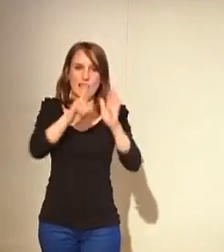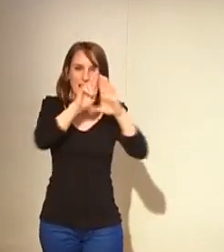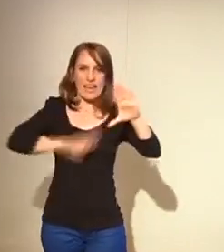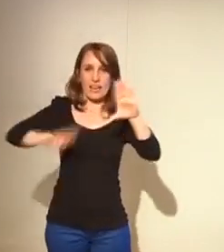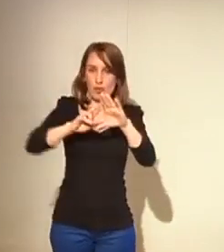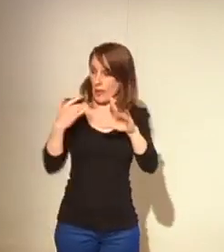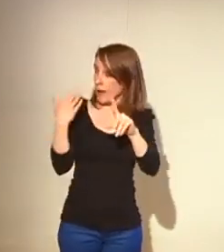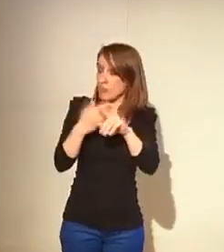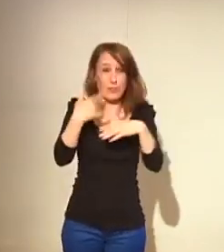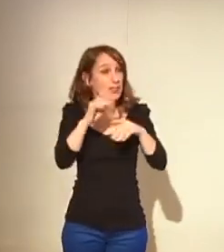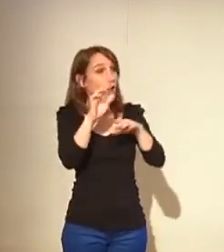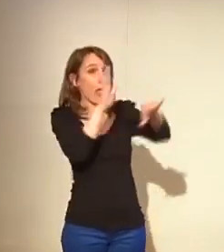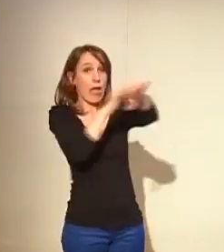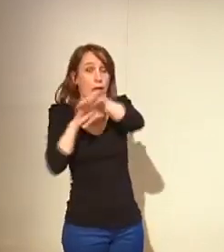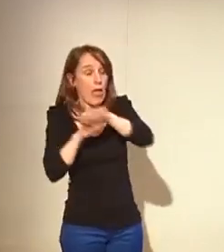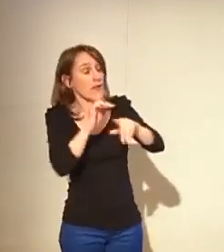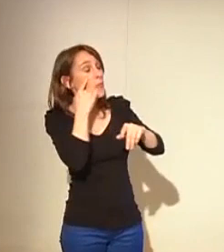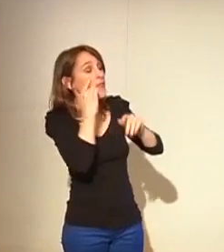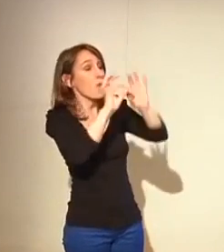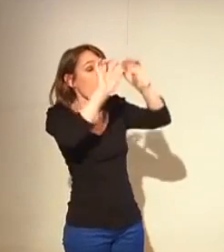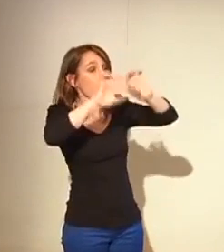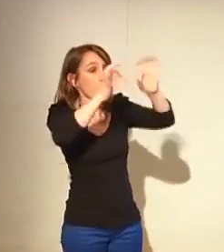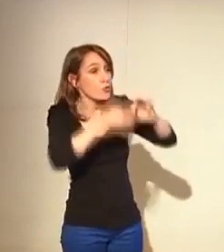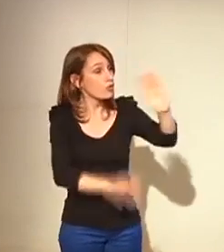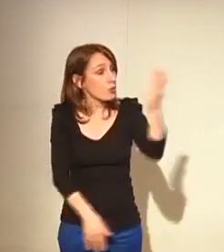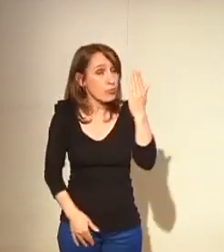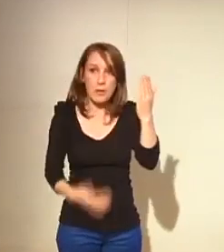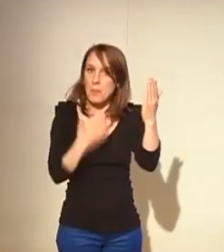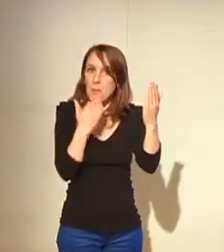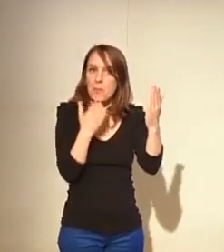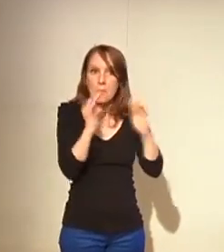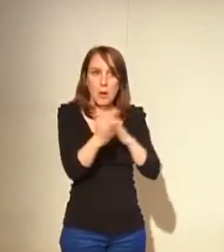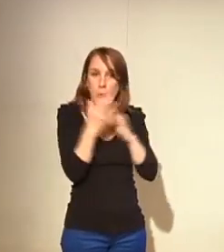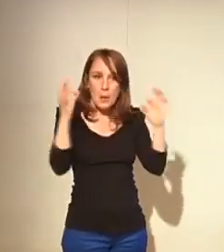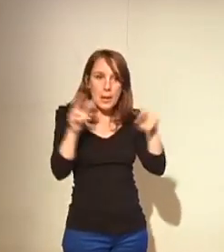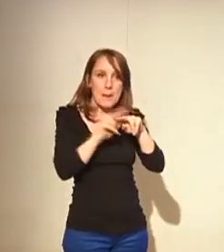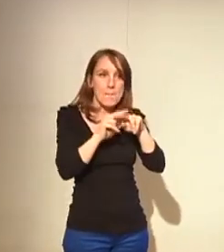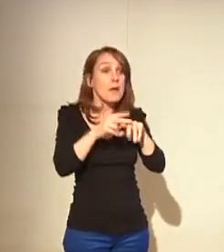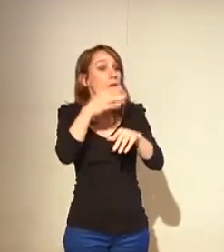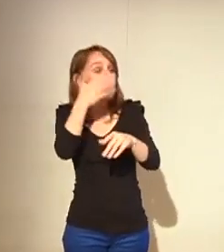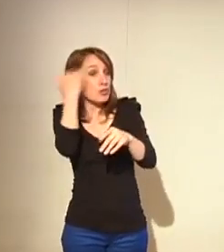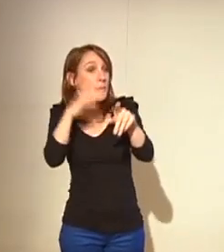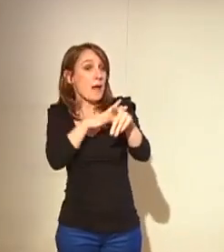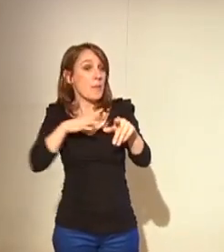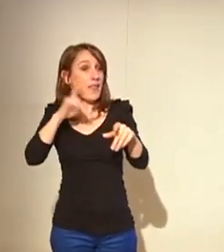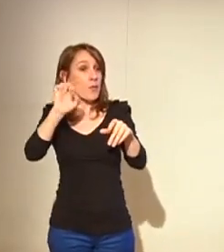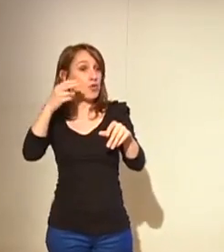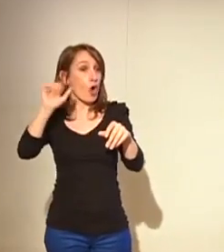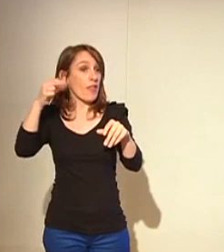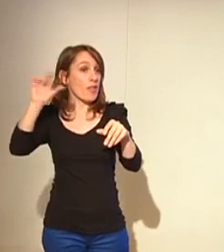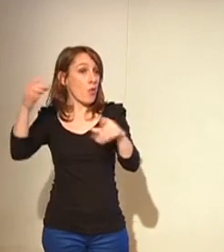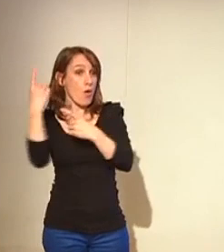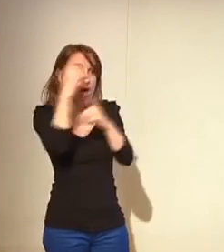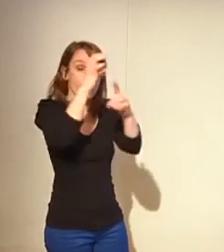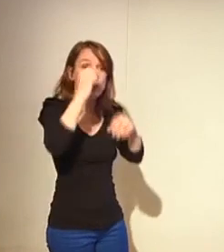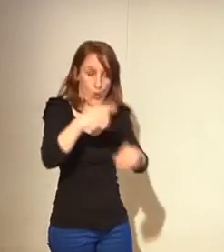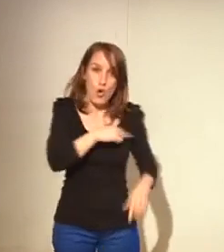demandé nous n'obtenons pas au conseil régional ronalpe j'invite d'ailleurs madame dornano à nous dire si elle a demandé les comptes de la Transalpine nous l'avons fait nous pour ce qui